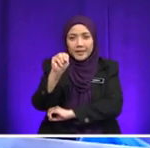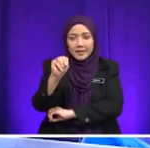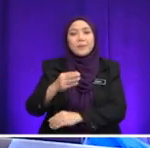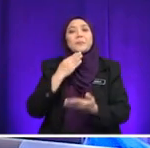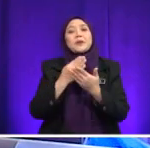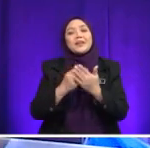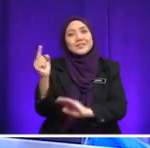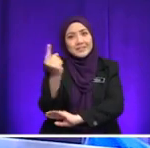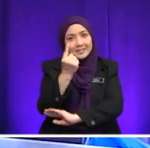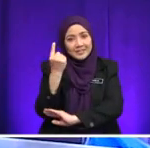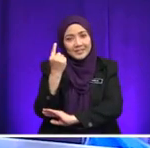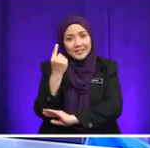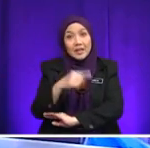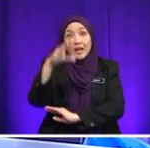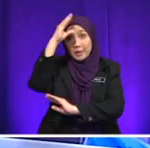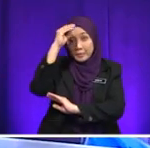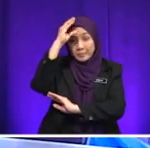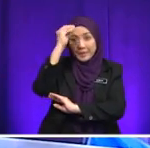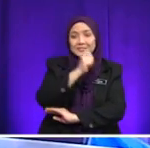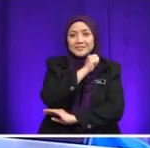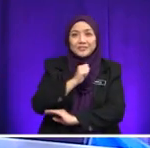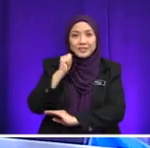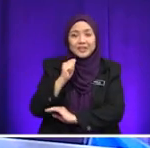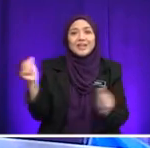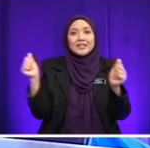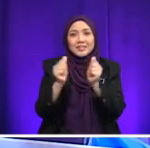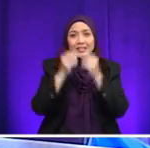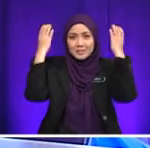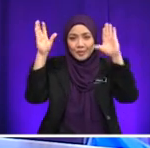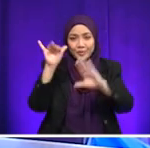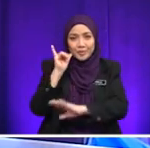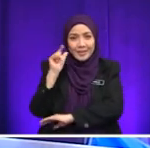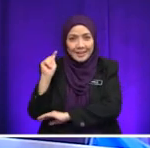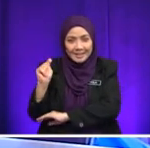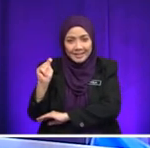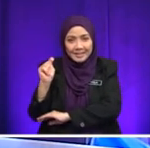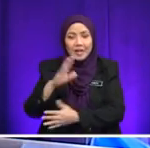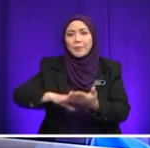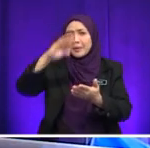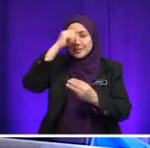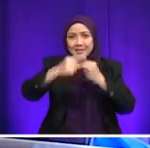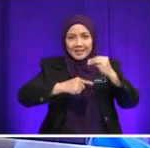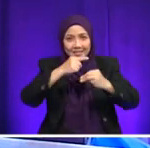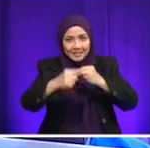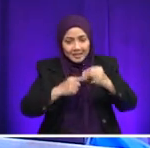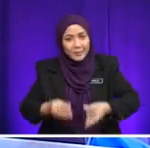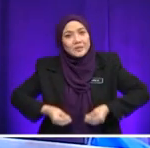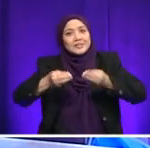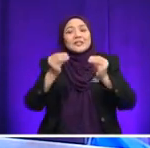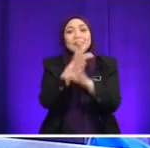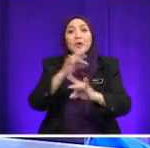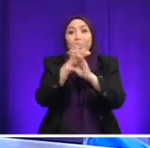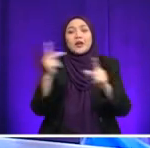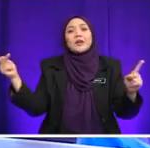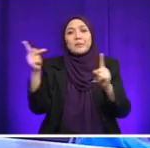hari ini Abang Fizi bersama dengan Cikgu Yati gitu Ini belajar tentang penyerahan Serawak kepada